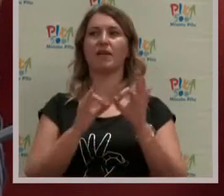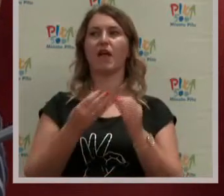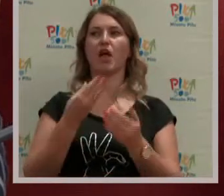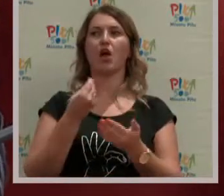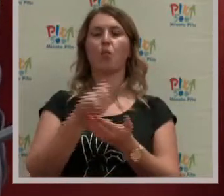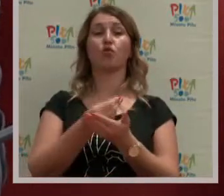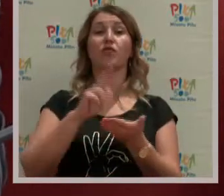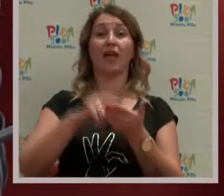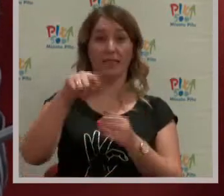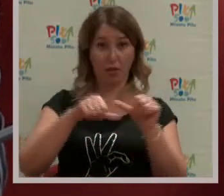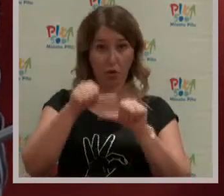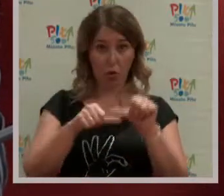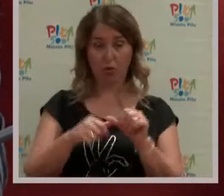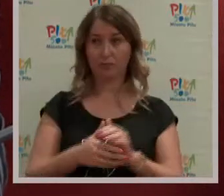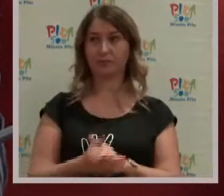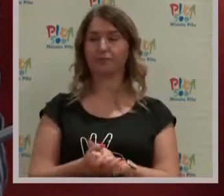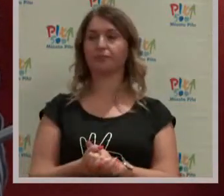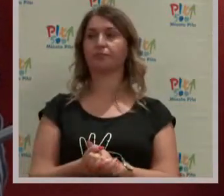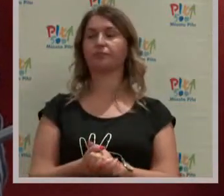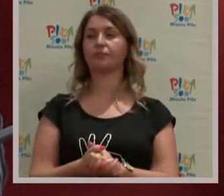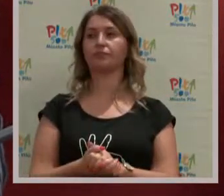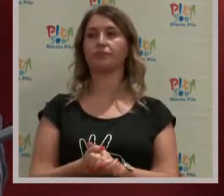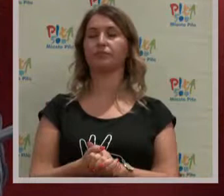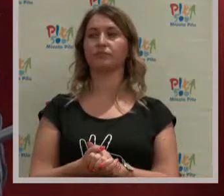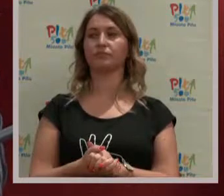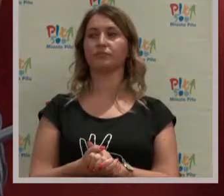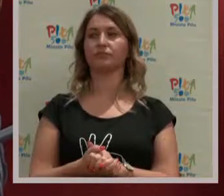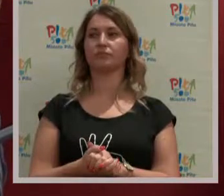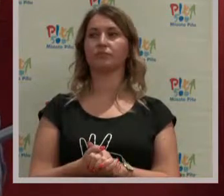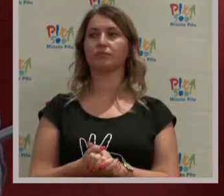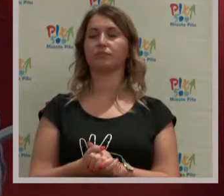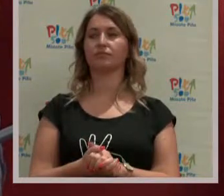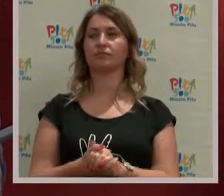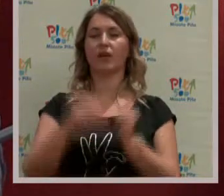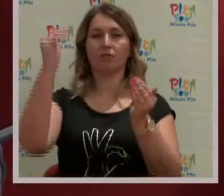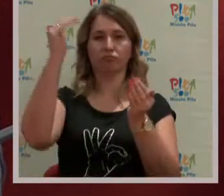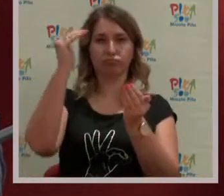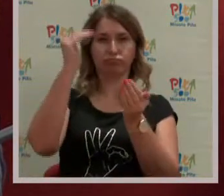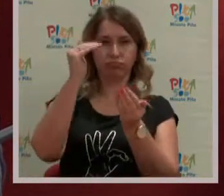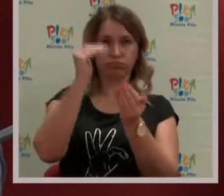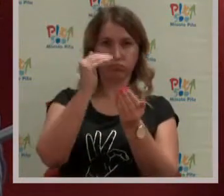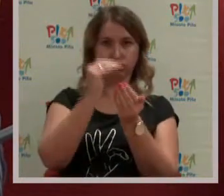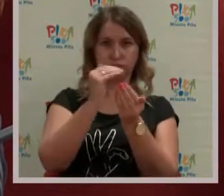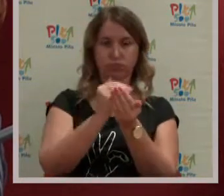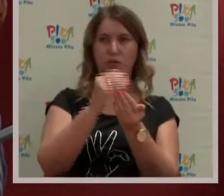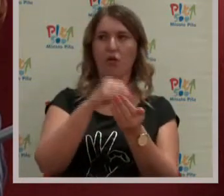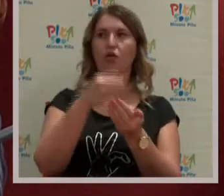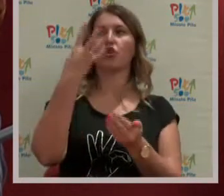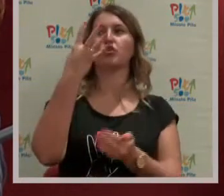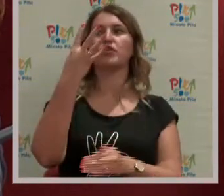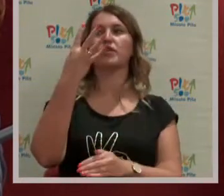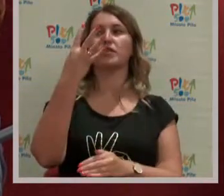planowanego na bieżący rok proszę Państwa w ramach tego projektu uchwały dokonujemy zmniejszenia planu dochodów łącznie o kwotę